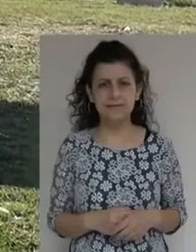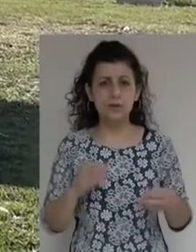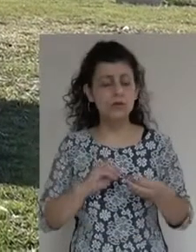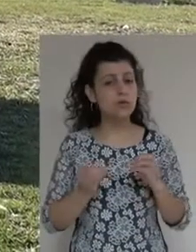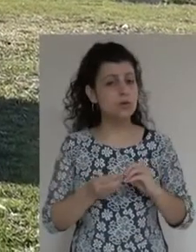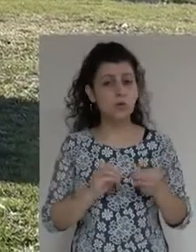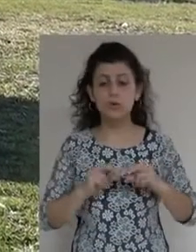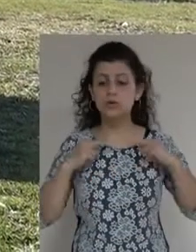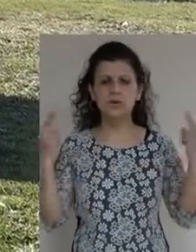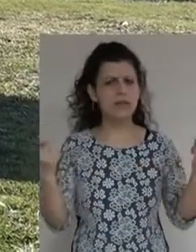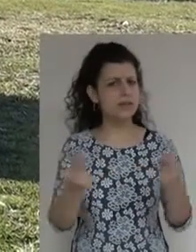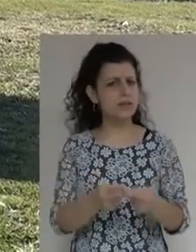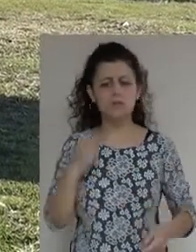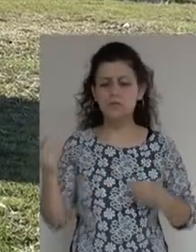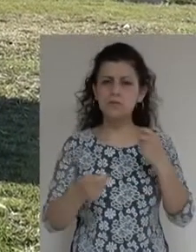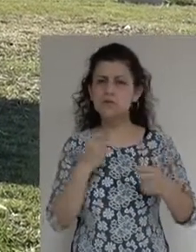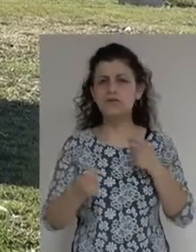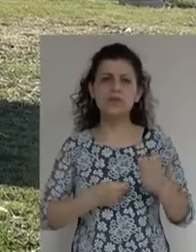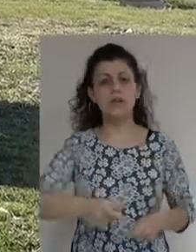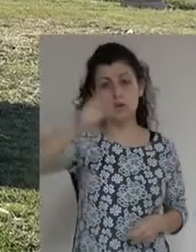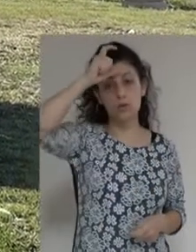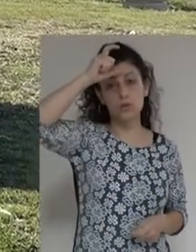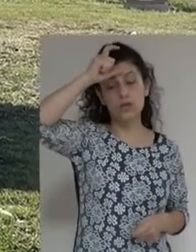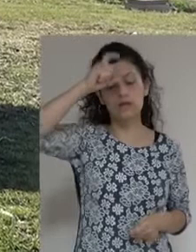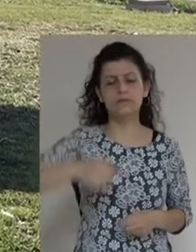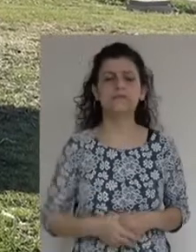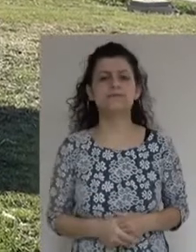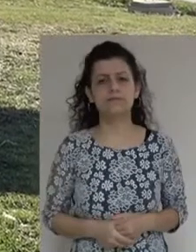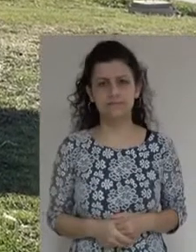Saran, Töresel, Müsaadele, Hırsar.